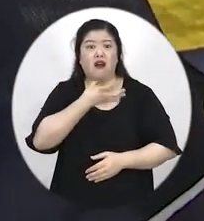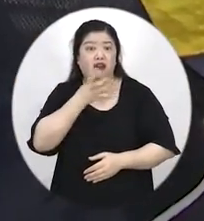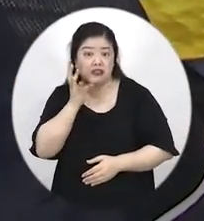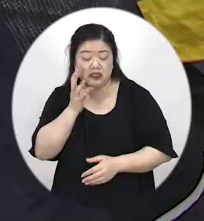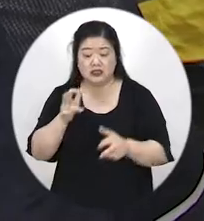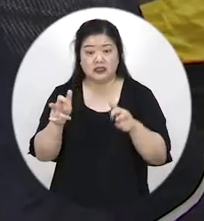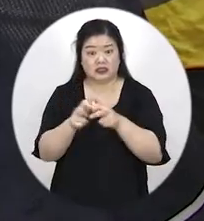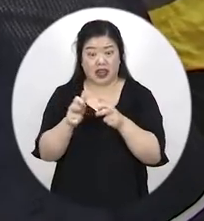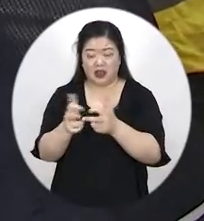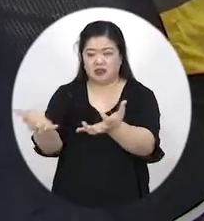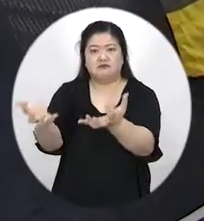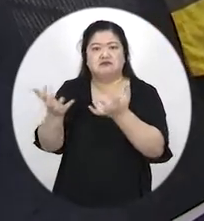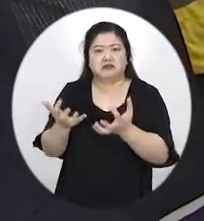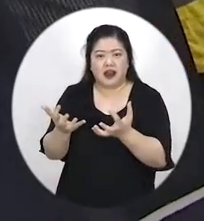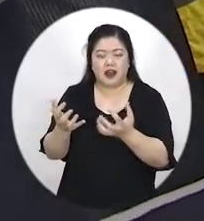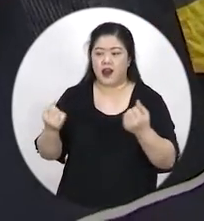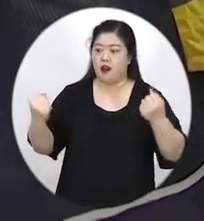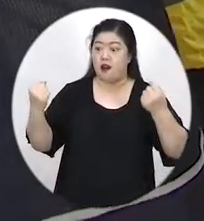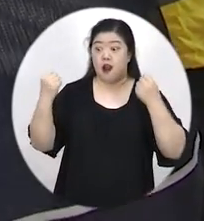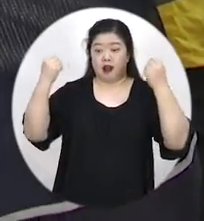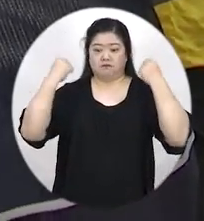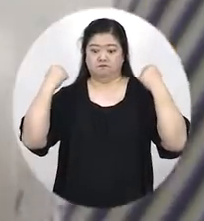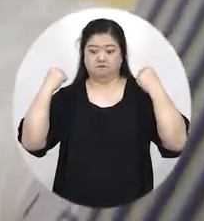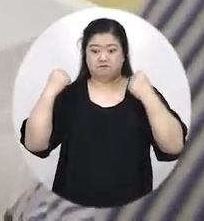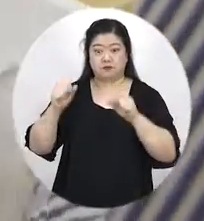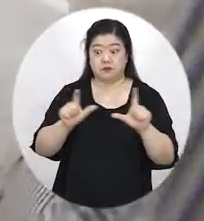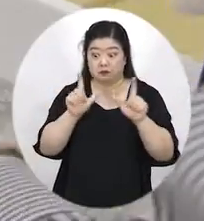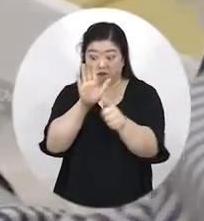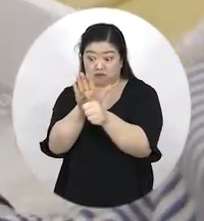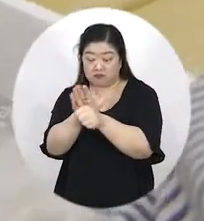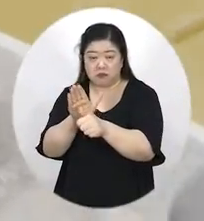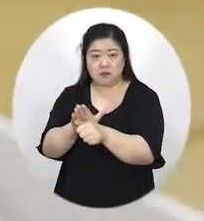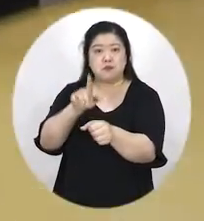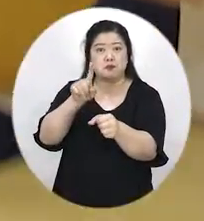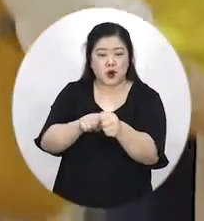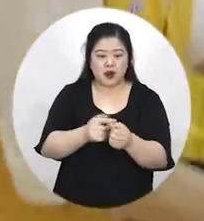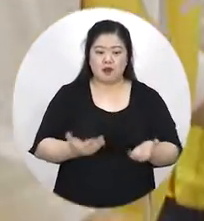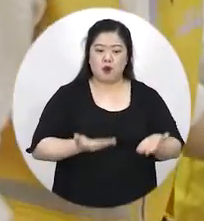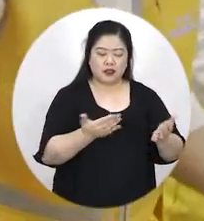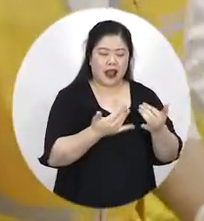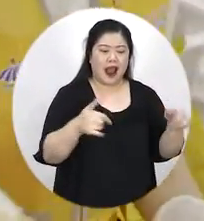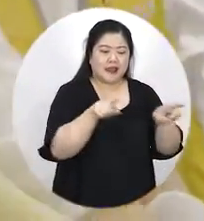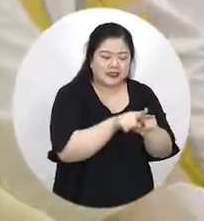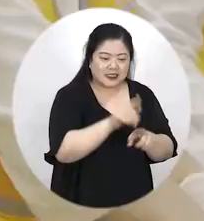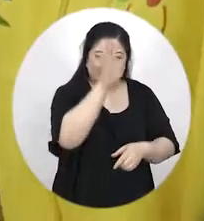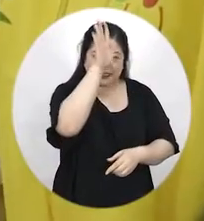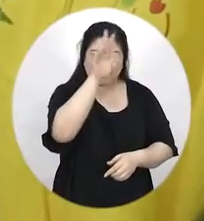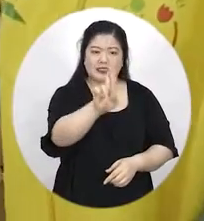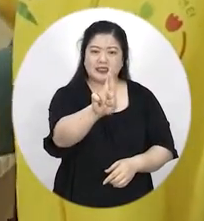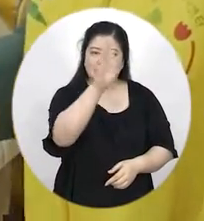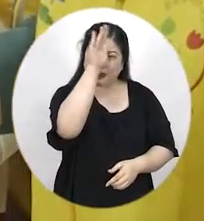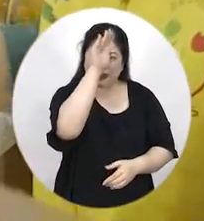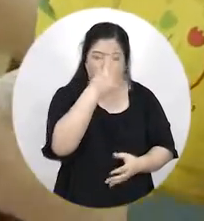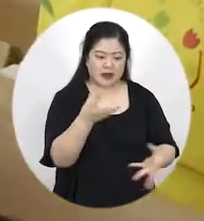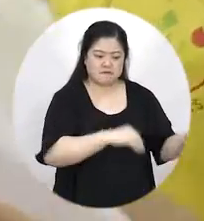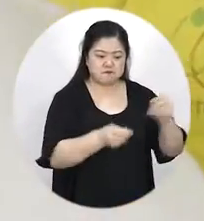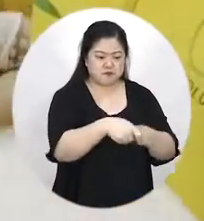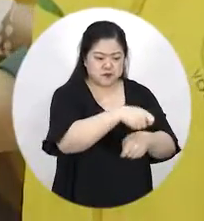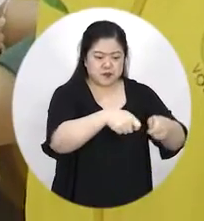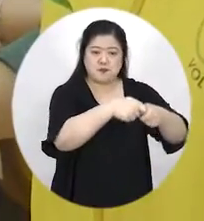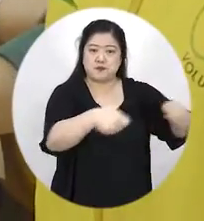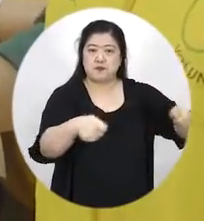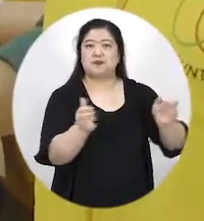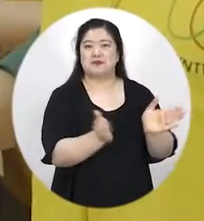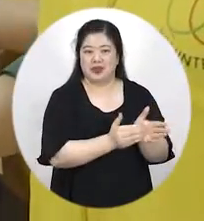장애인들이 건강하게 여름을 날 수 있도록 참여한 4 빙과 자원봉사자들이 함께 삼계탕 을 포장했습니다